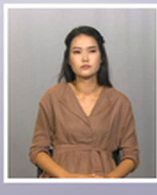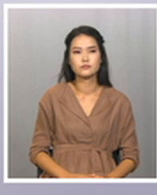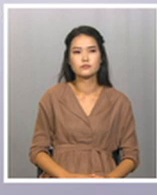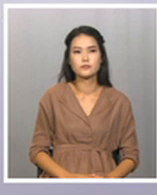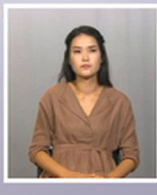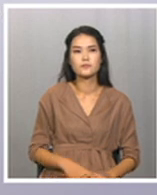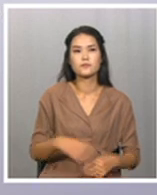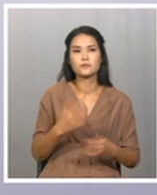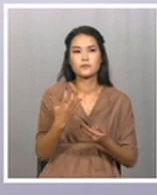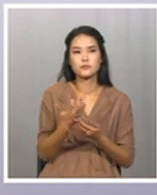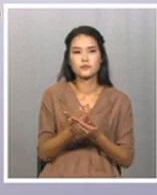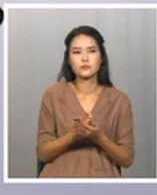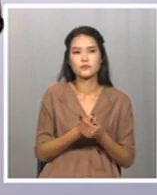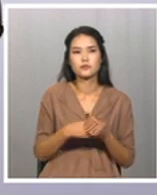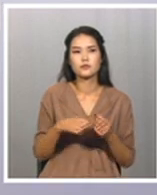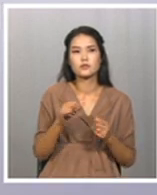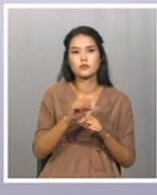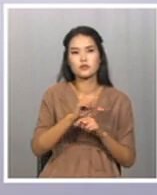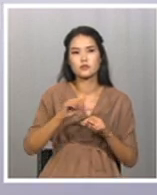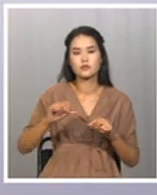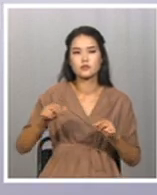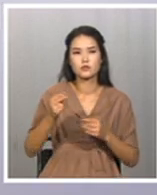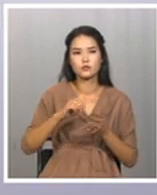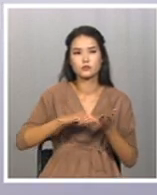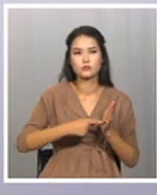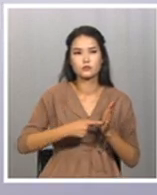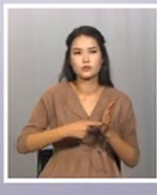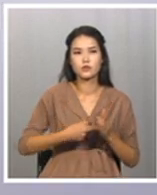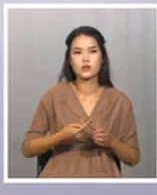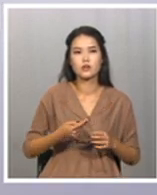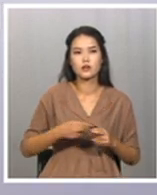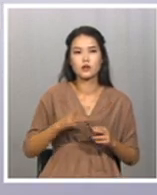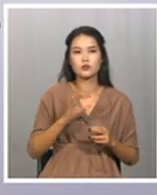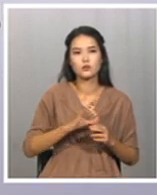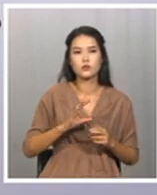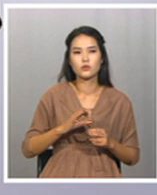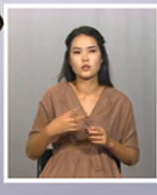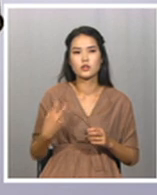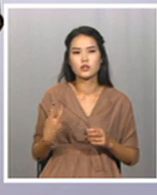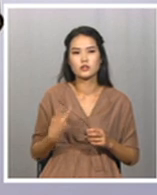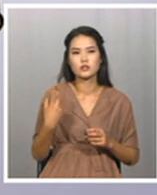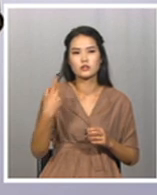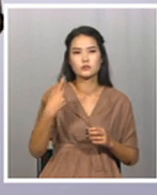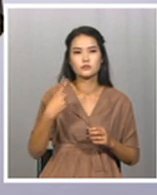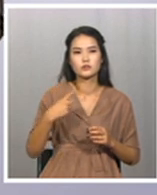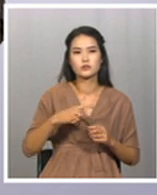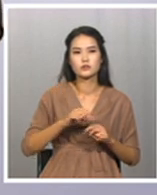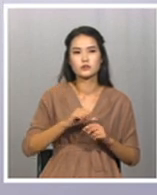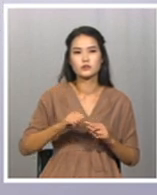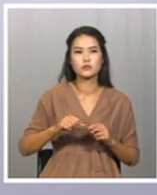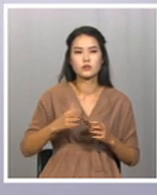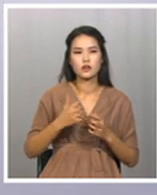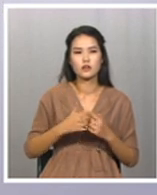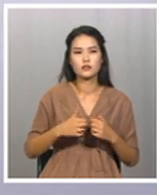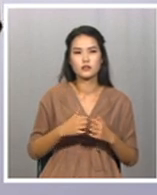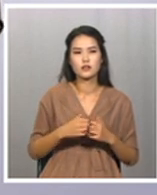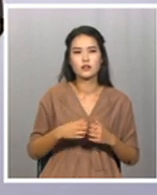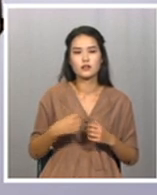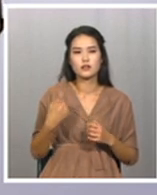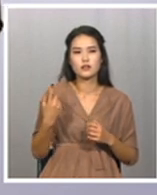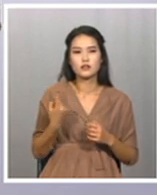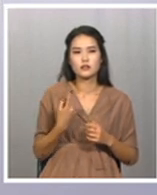Табылған мәндерді сан осіне салатын болсақ, 0 мен 2-ден 1 және плюс-минус аралықтарын белгілеп